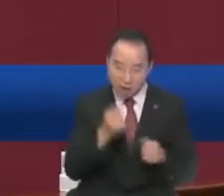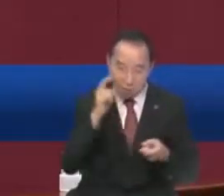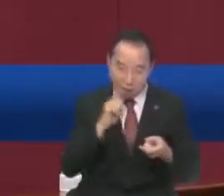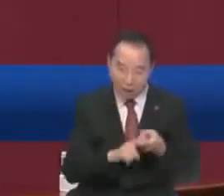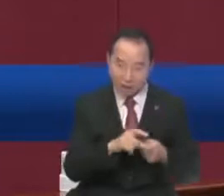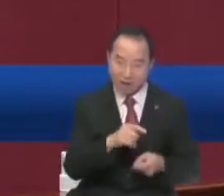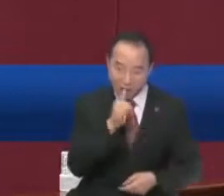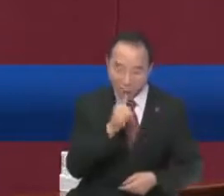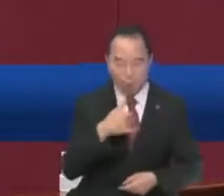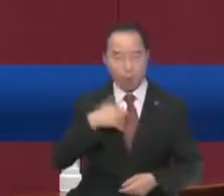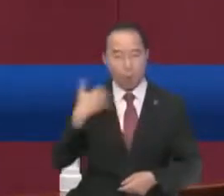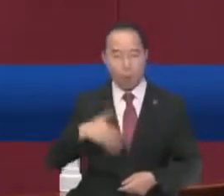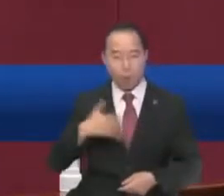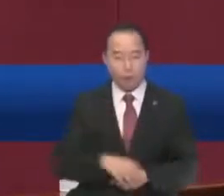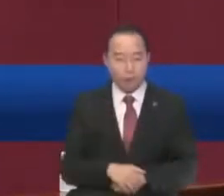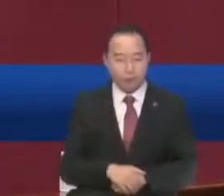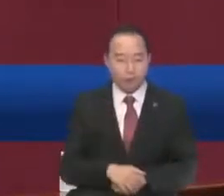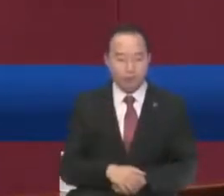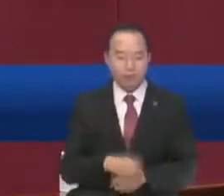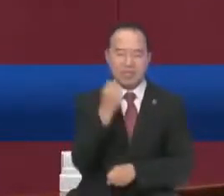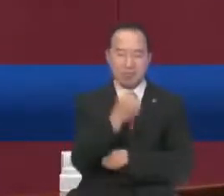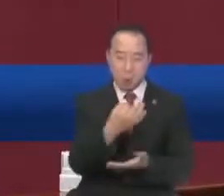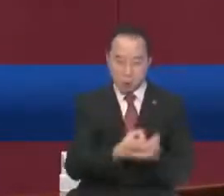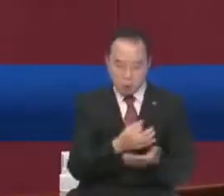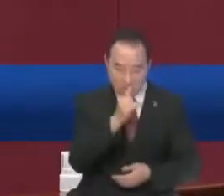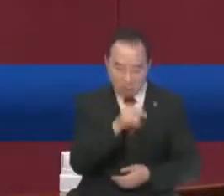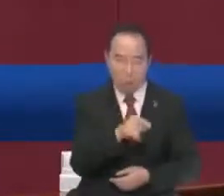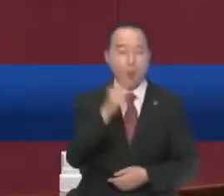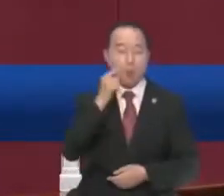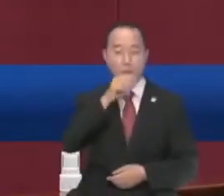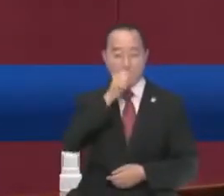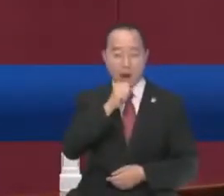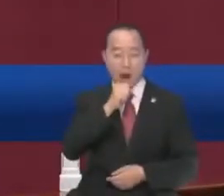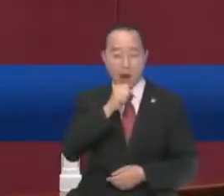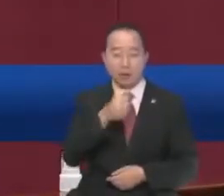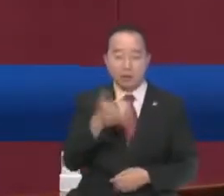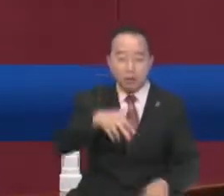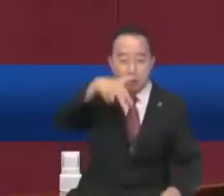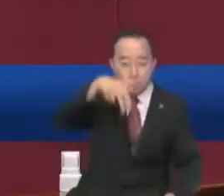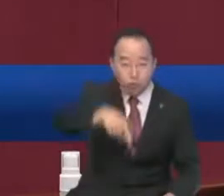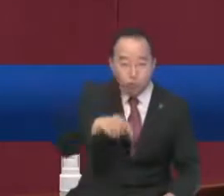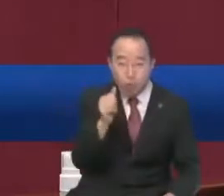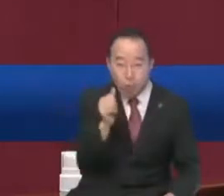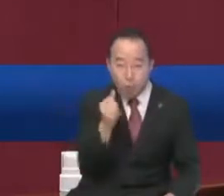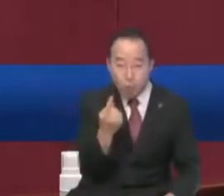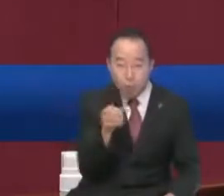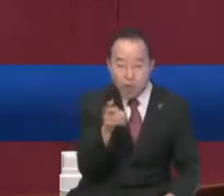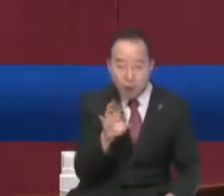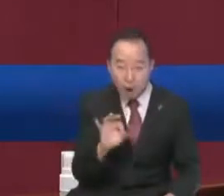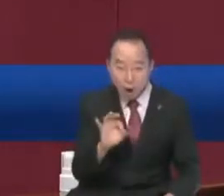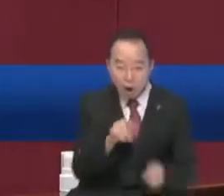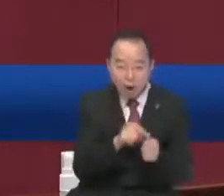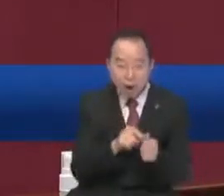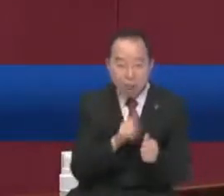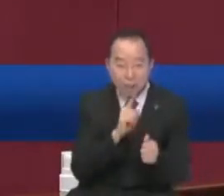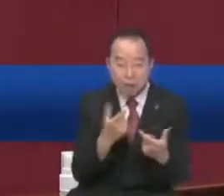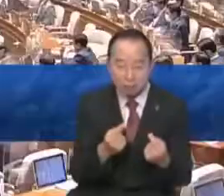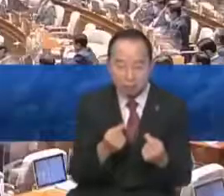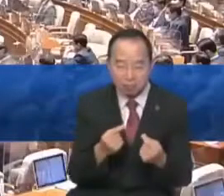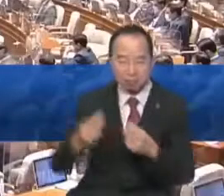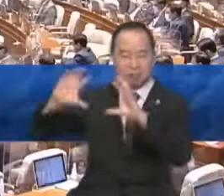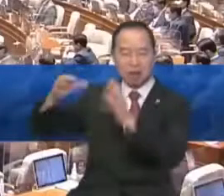정책이 주호영 원내대표의 말씀처럼 나라 재정의 여력이 허락하는 범위 내에서 검토되는 것이라면